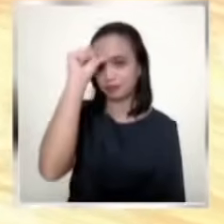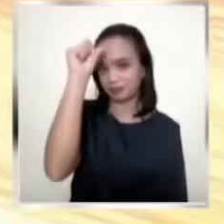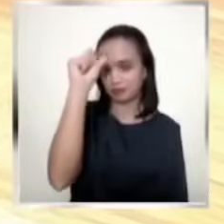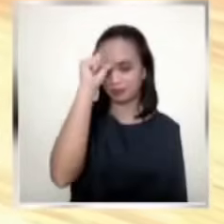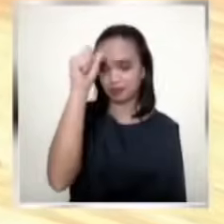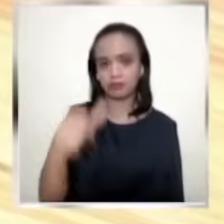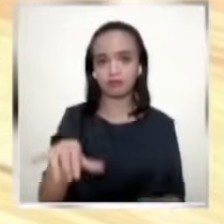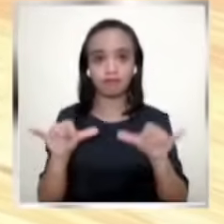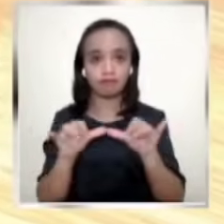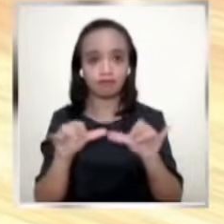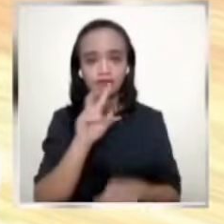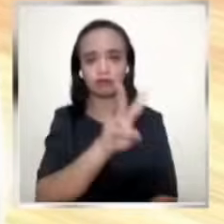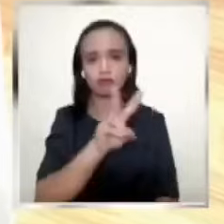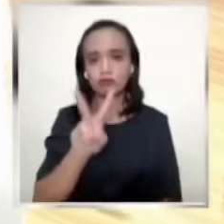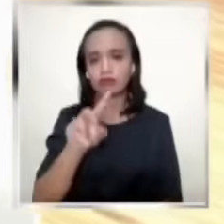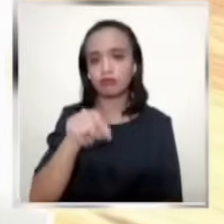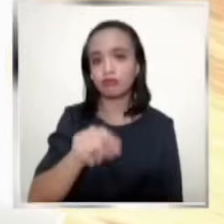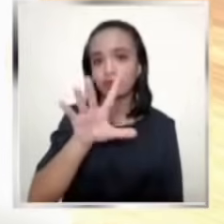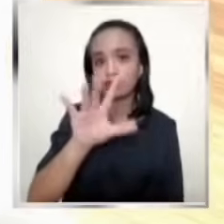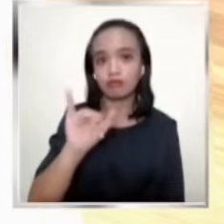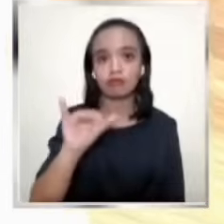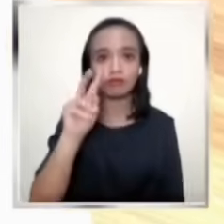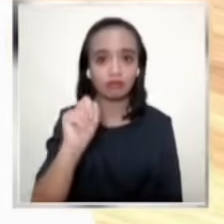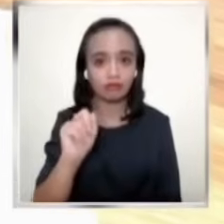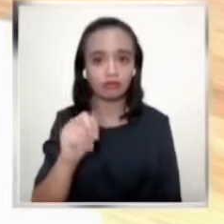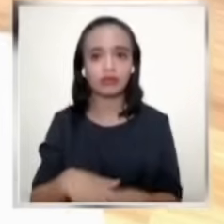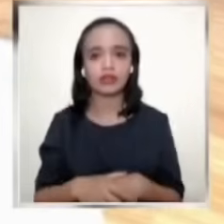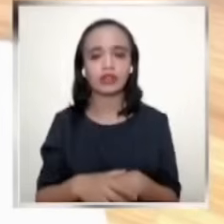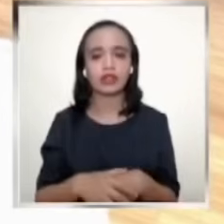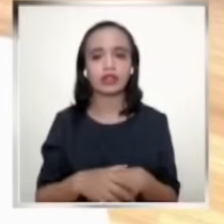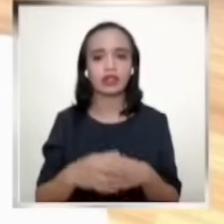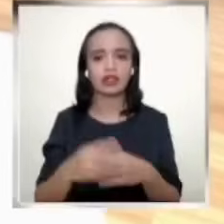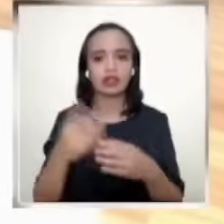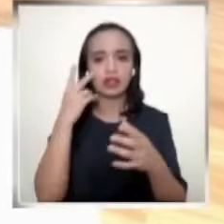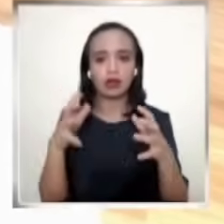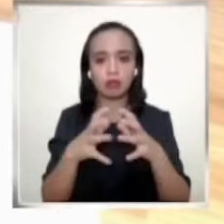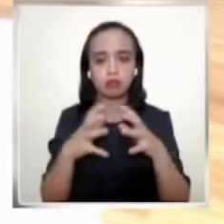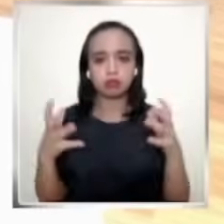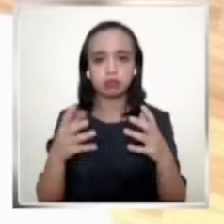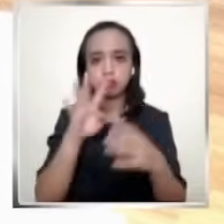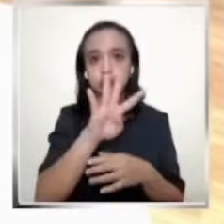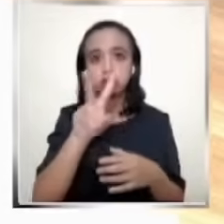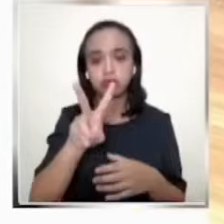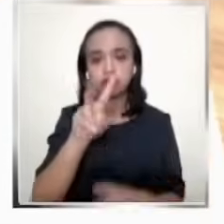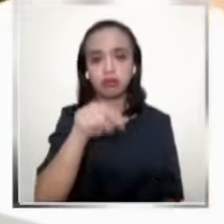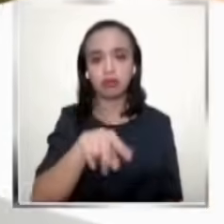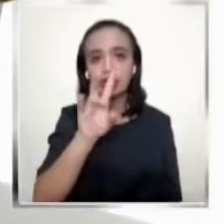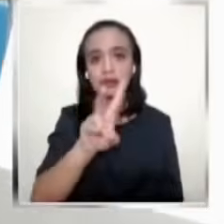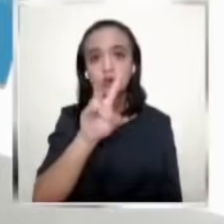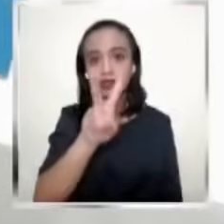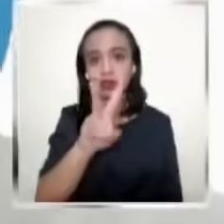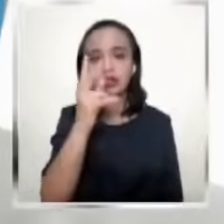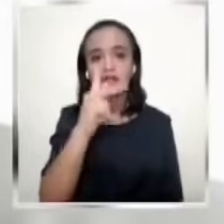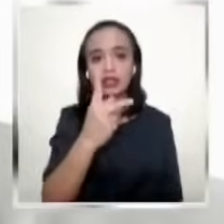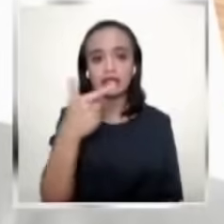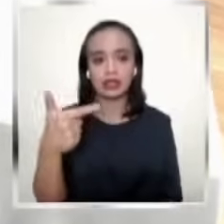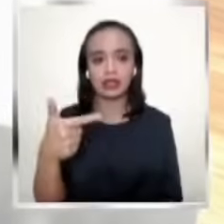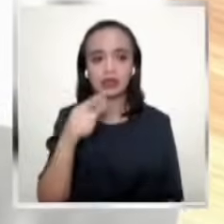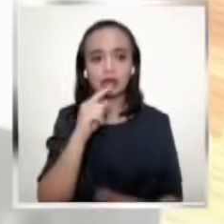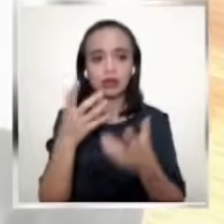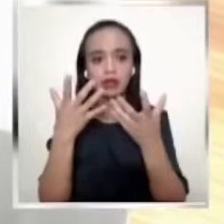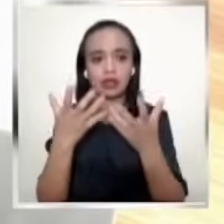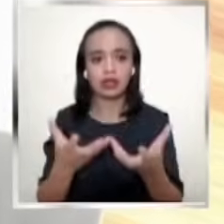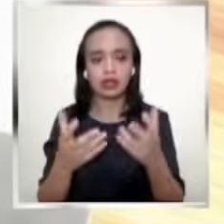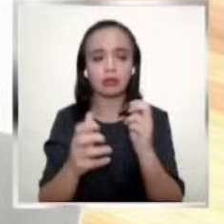22.5 inches, circumference na 52 inches at bigat na 42.72 kilos. Di habak na mas mabigat ang langkang na ani